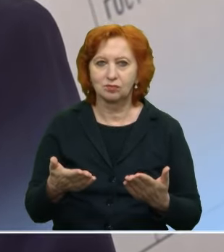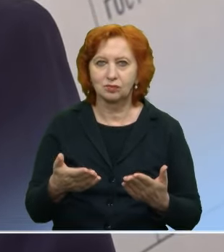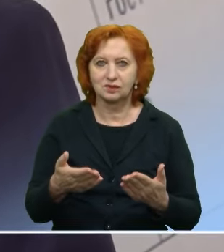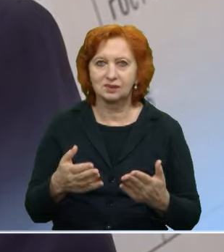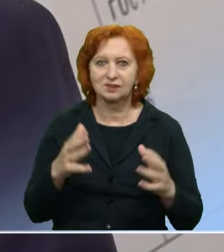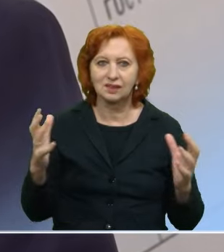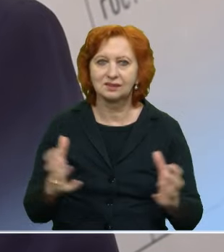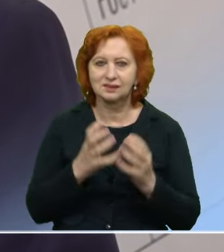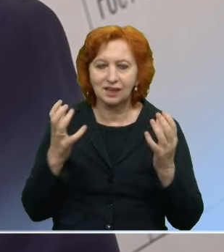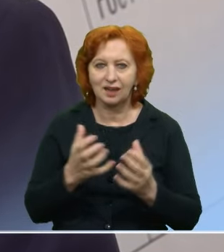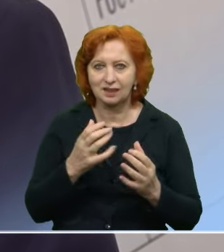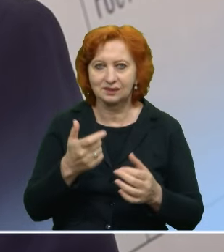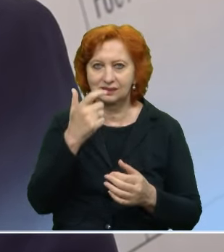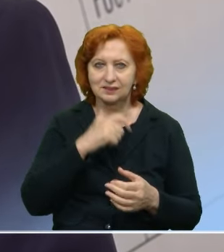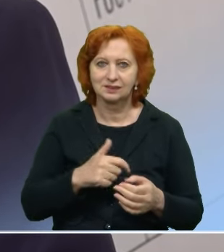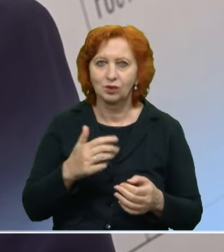сохранить себя,